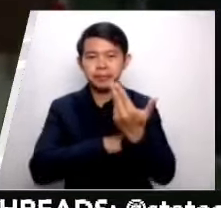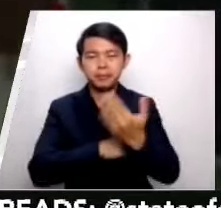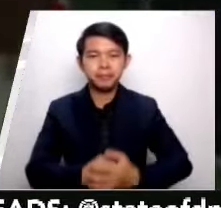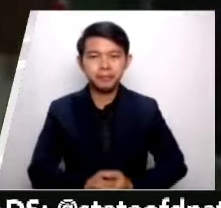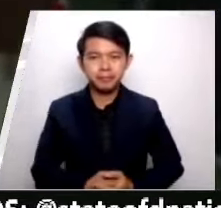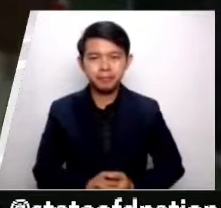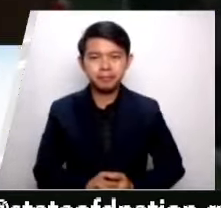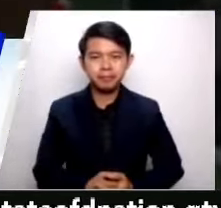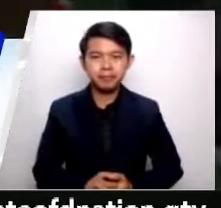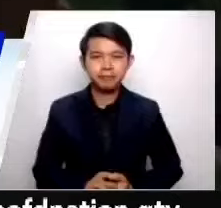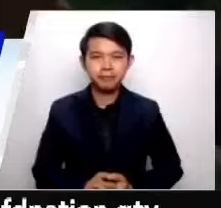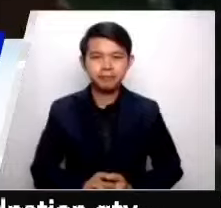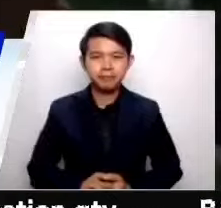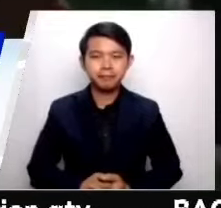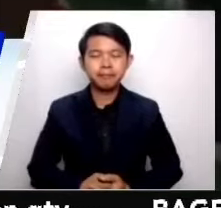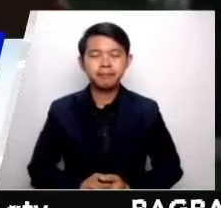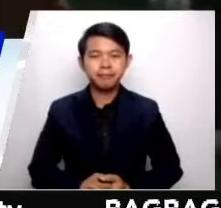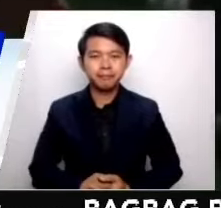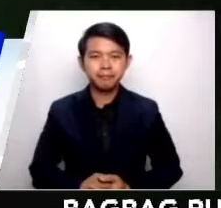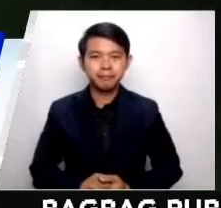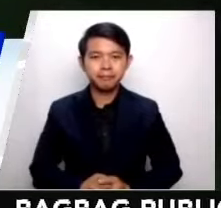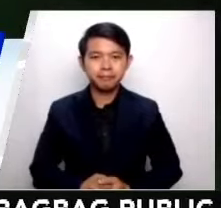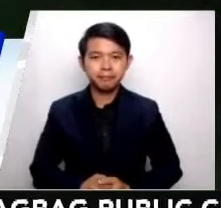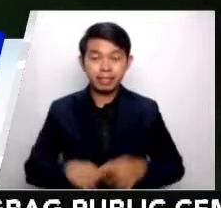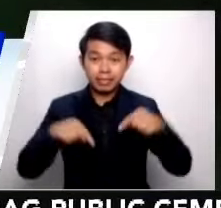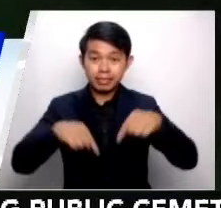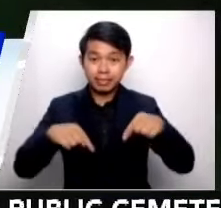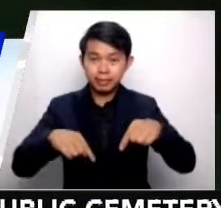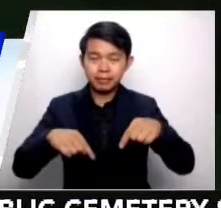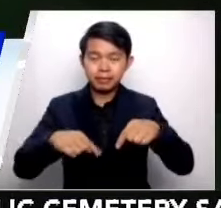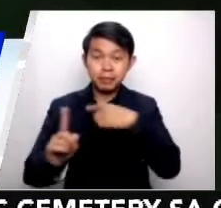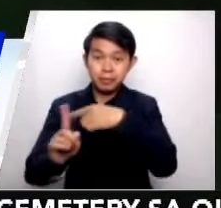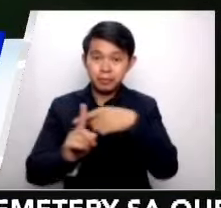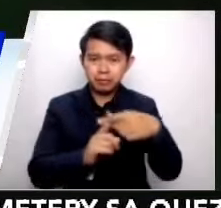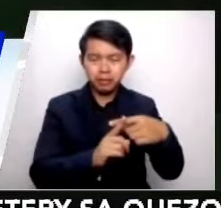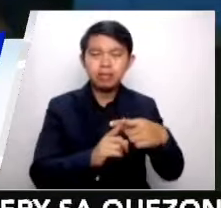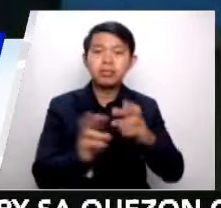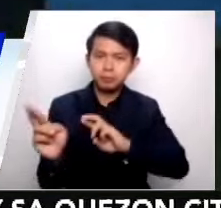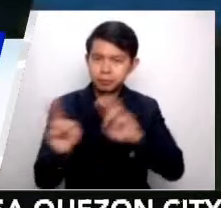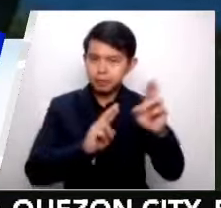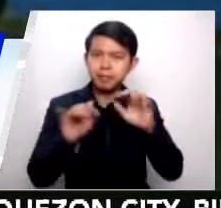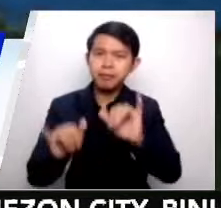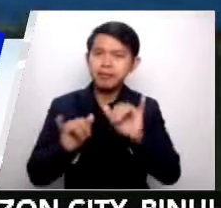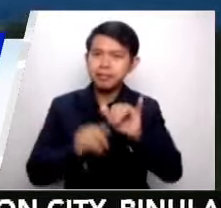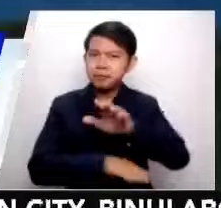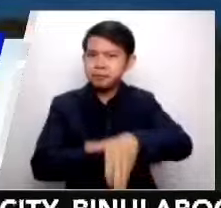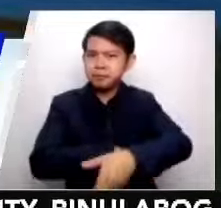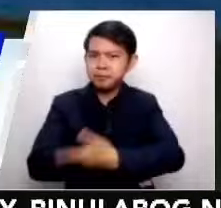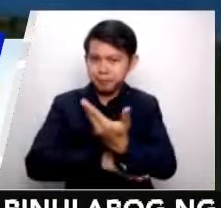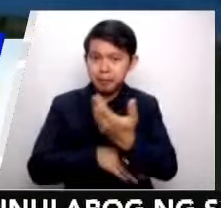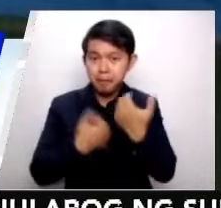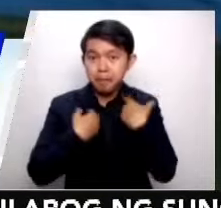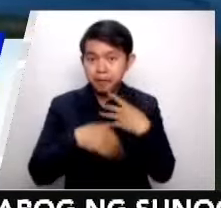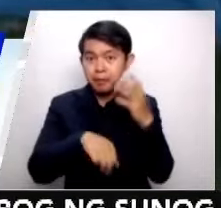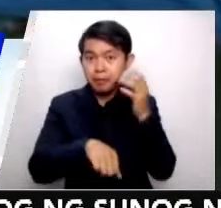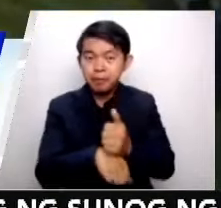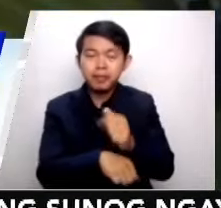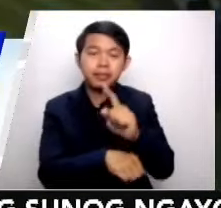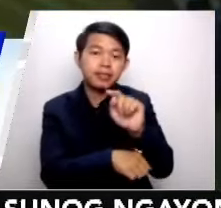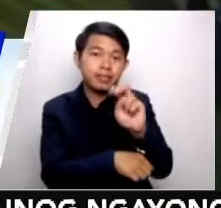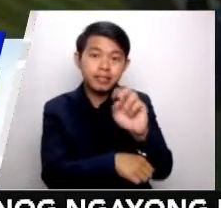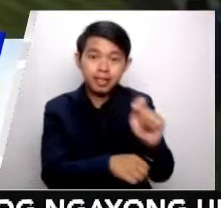Handa nang mag-overnight dito sa Manila Memorial Park ang ilang bisita. May mga bitbit silang tent at lona. Bukod sa pag-aalay ng